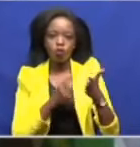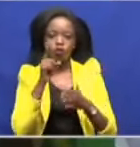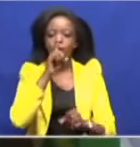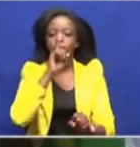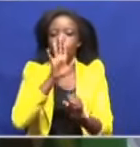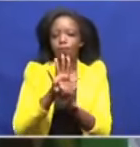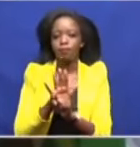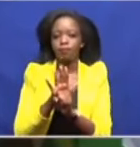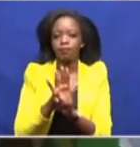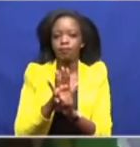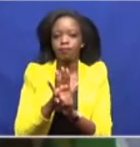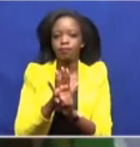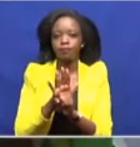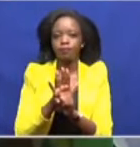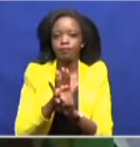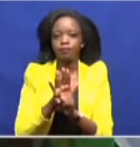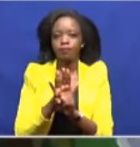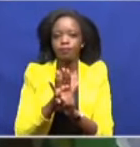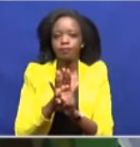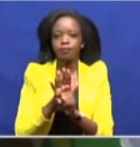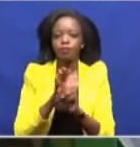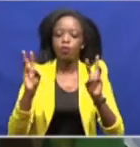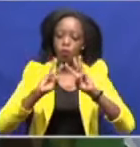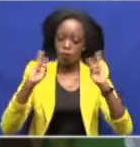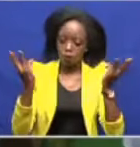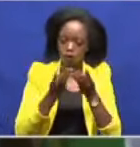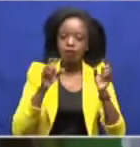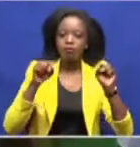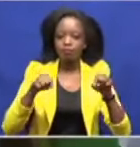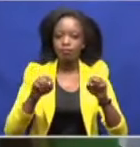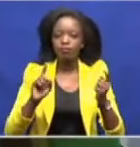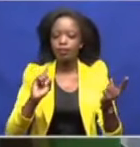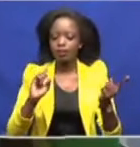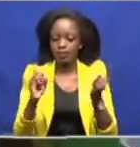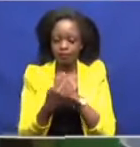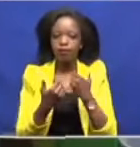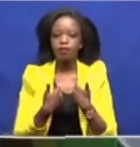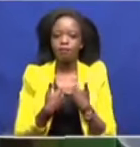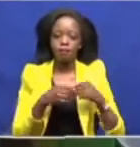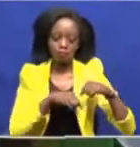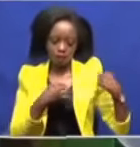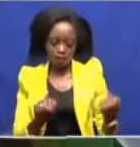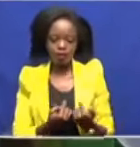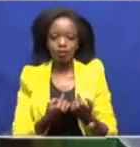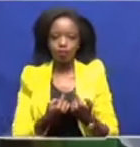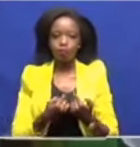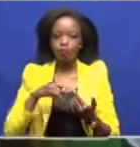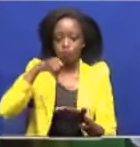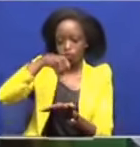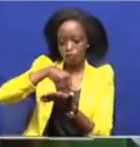unayoahidi, ili katika ulimwengu huu geugeu mioyo yetu iwe huko